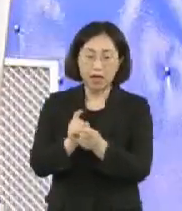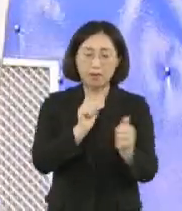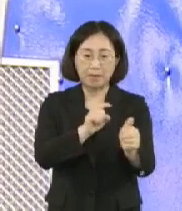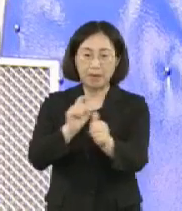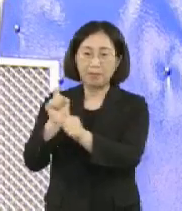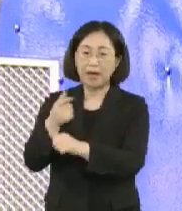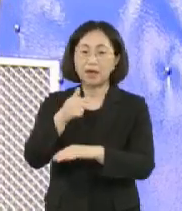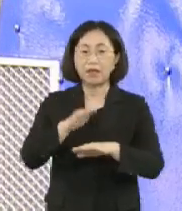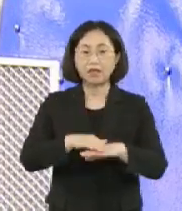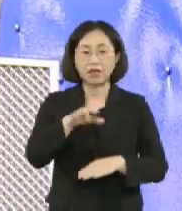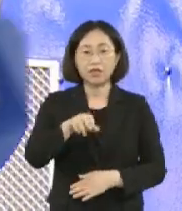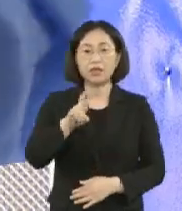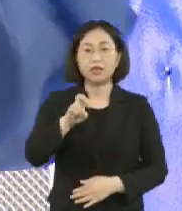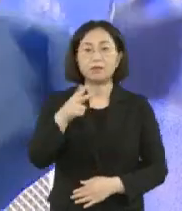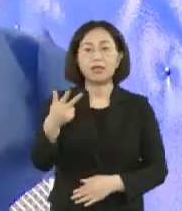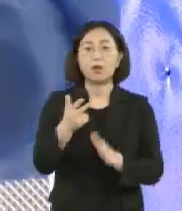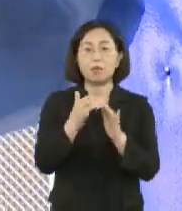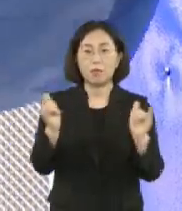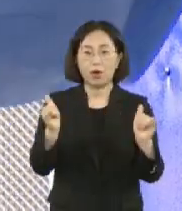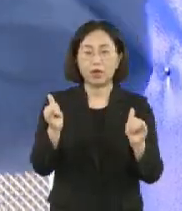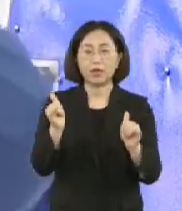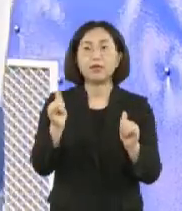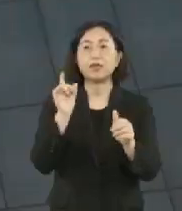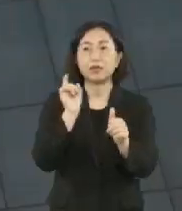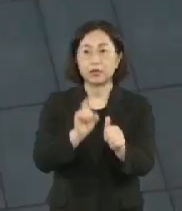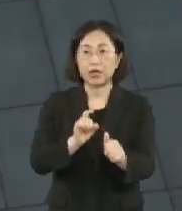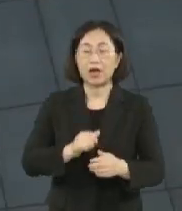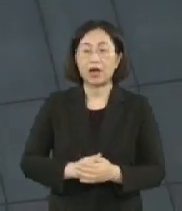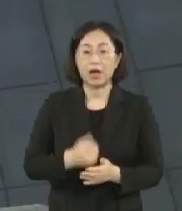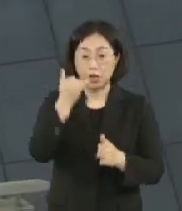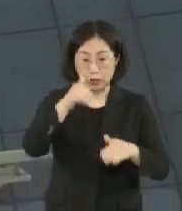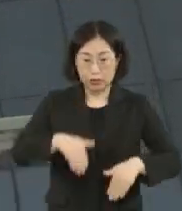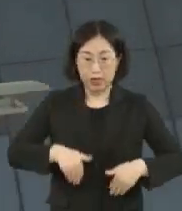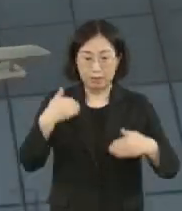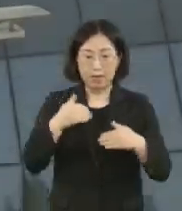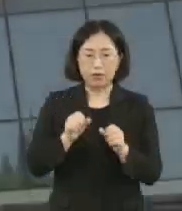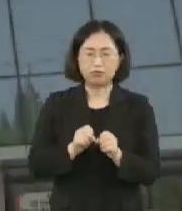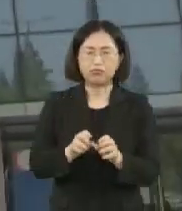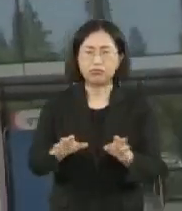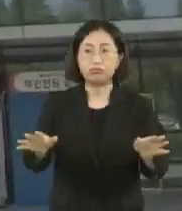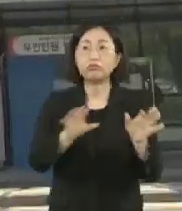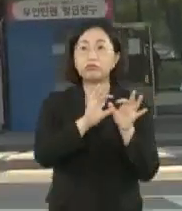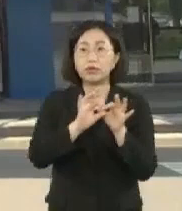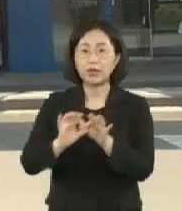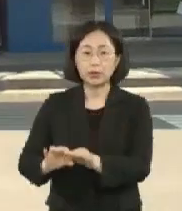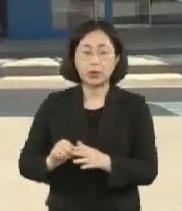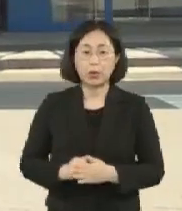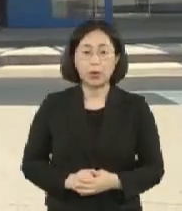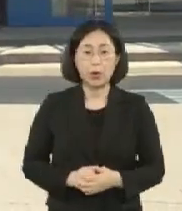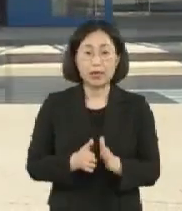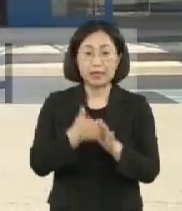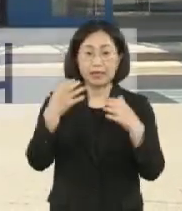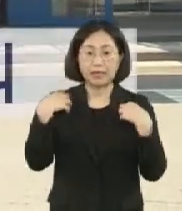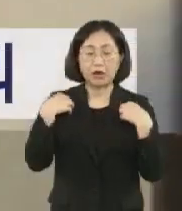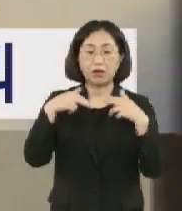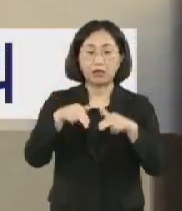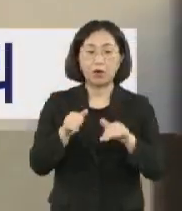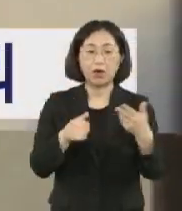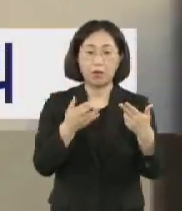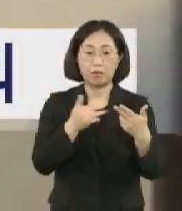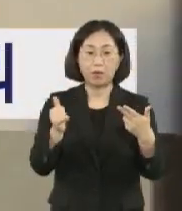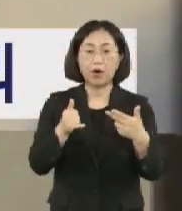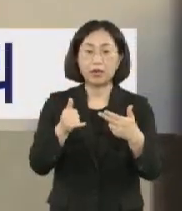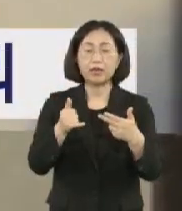쏟아지면서 대전에서만 27명의 확진자가 추가됐습니다. 충남에서도 확산세가 계속됐습니다. 시청 직원 7명이